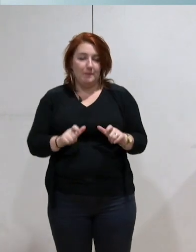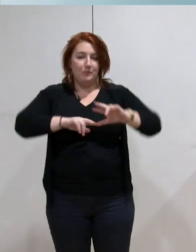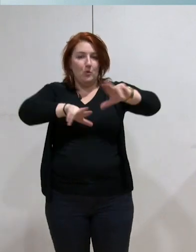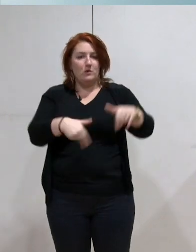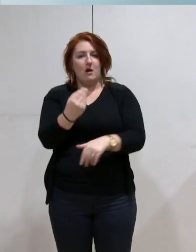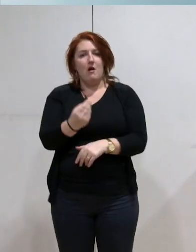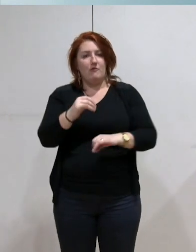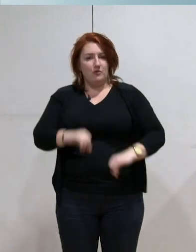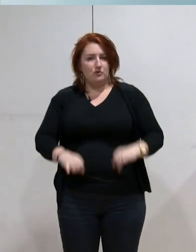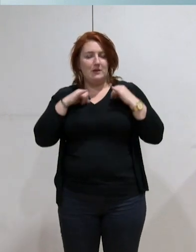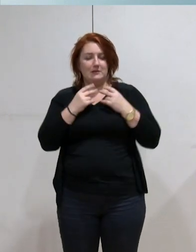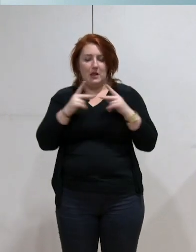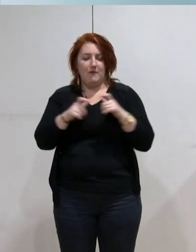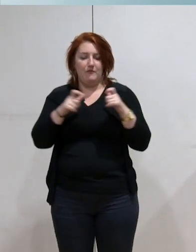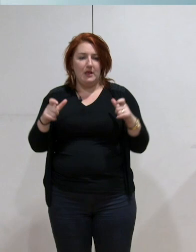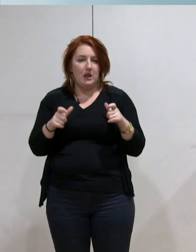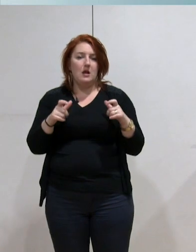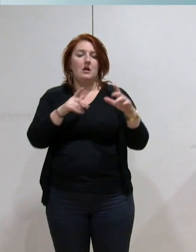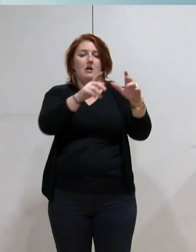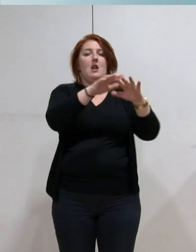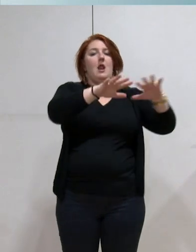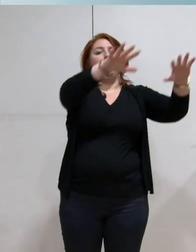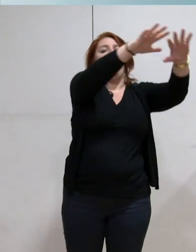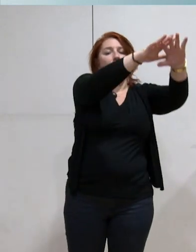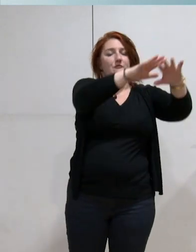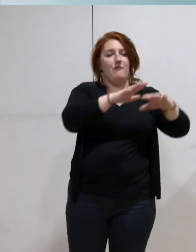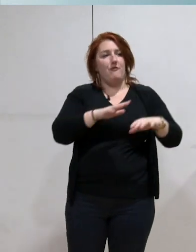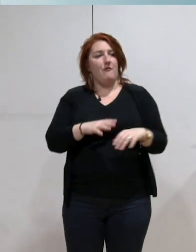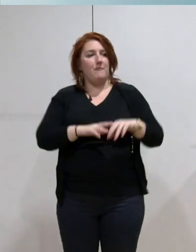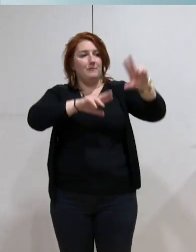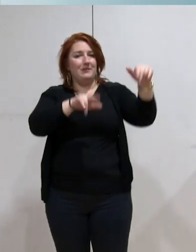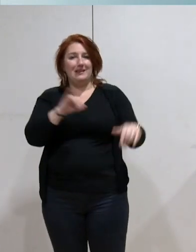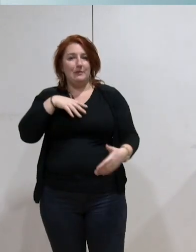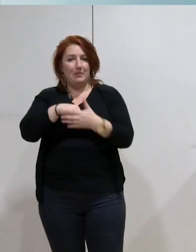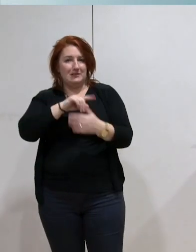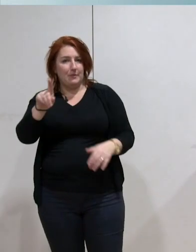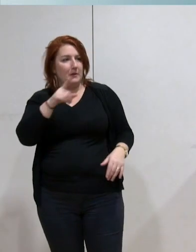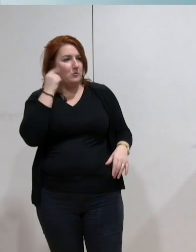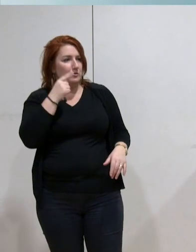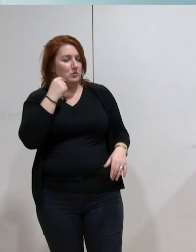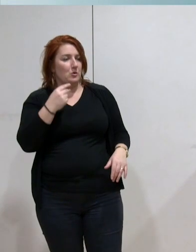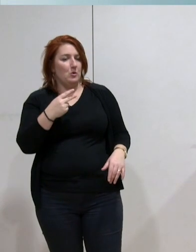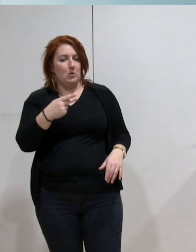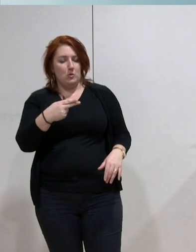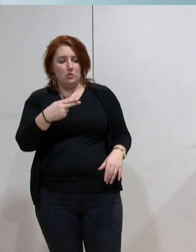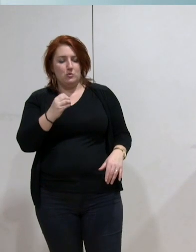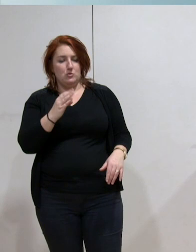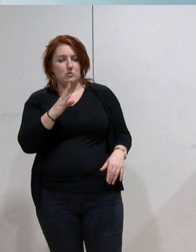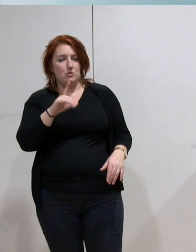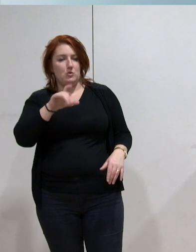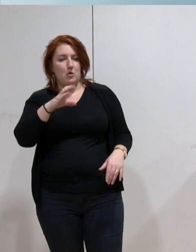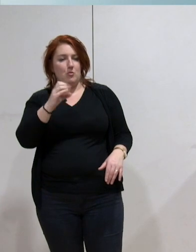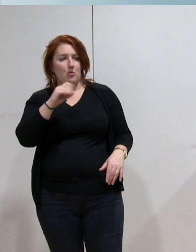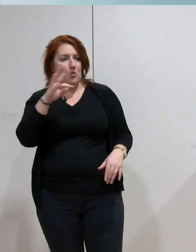ville et la CAF qui ne prend pas part au vote monsieur noble courour je vous donne la parole